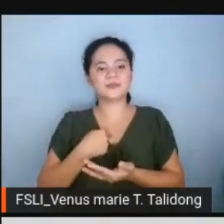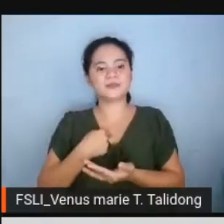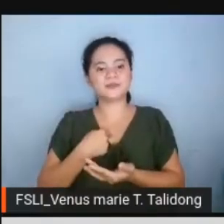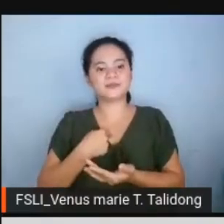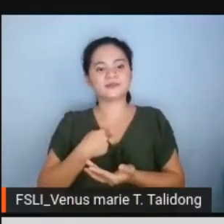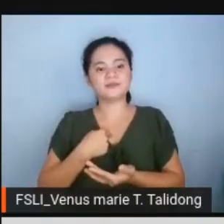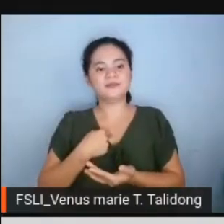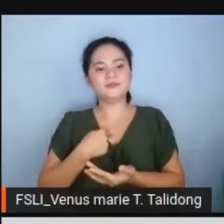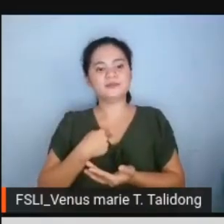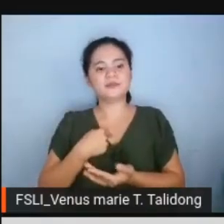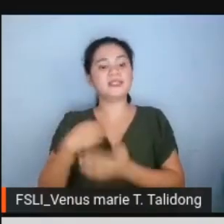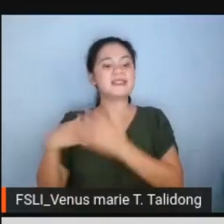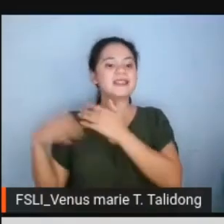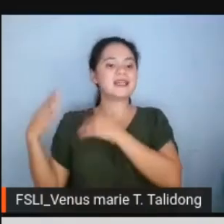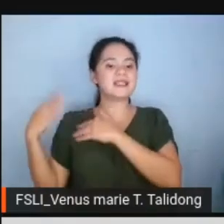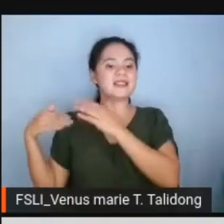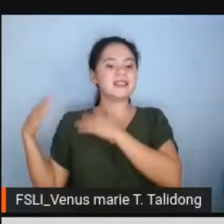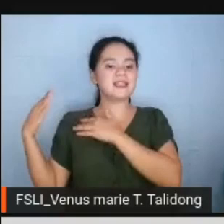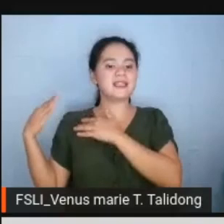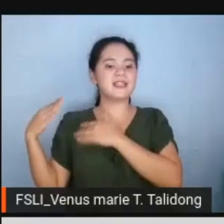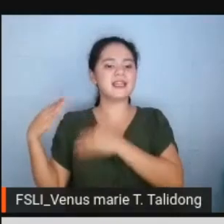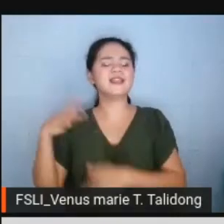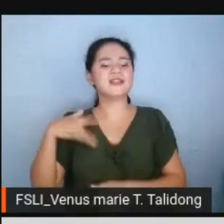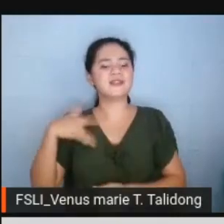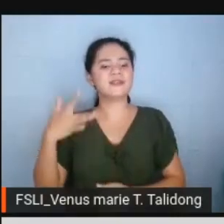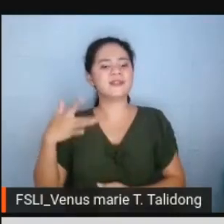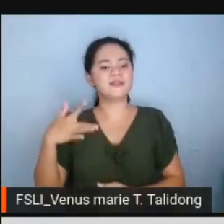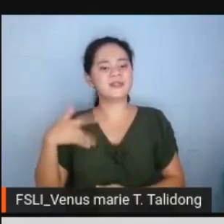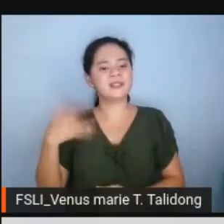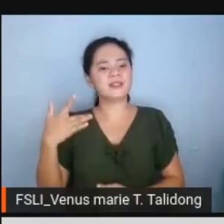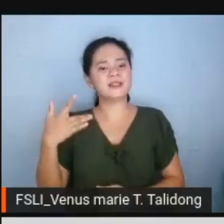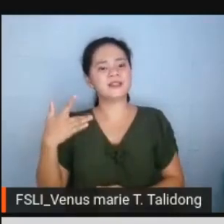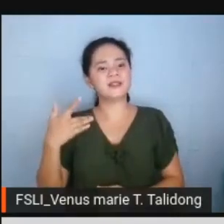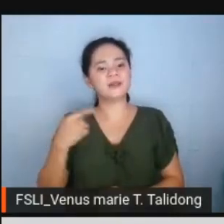Nung college, dito ko mas naramdaman na